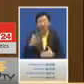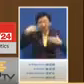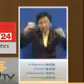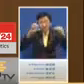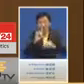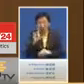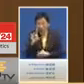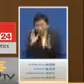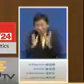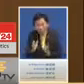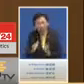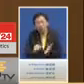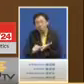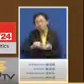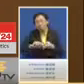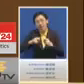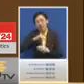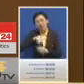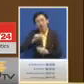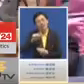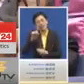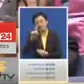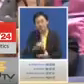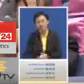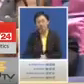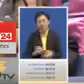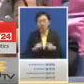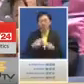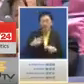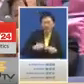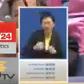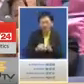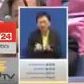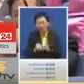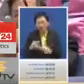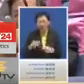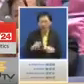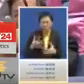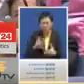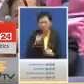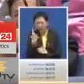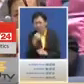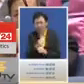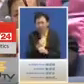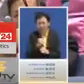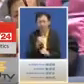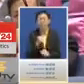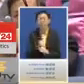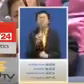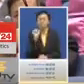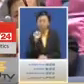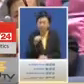ม่ได้ที่ท่านนายกบ่นว่าสองวันนี้มันยากมันง่ายมันไม่ง่ายนะใครมาทำนี่ใช่เ